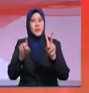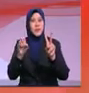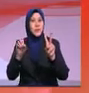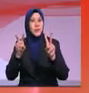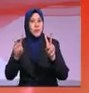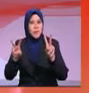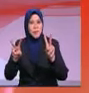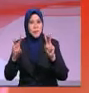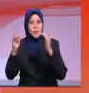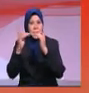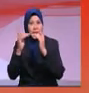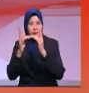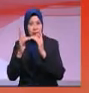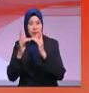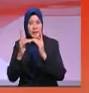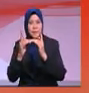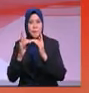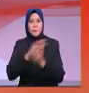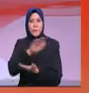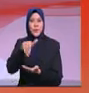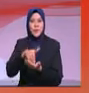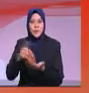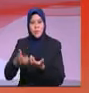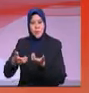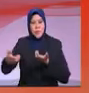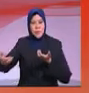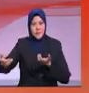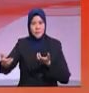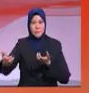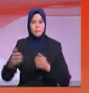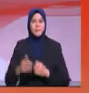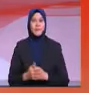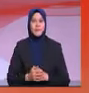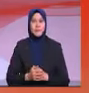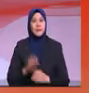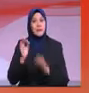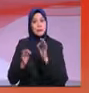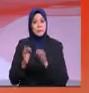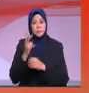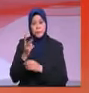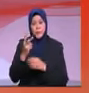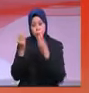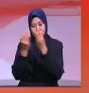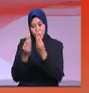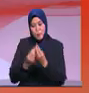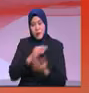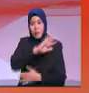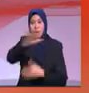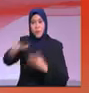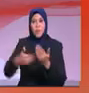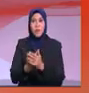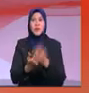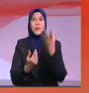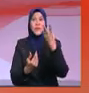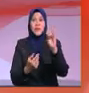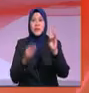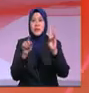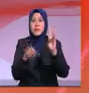12,102 katil di pusat kuarantin tersebut. Dan kalau kita lihat keseluruhannya kita ada